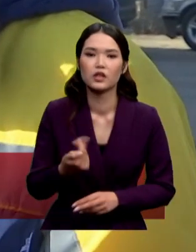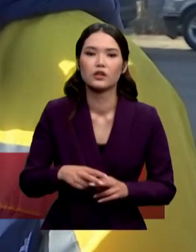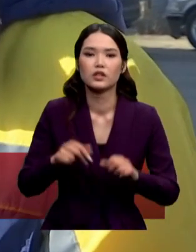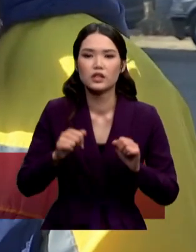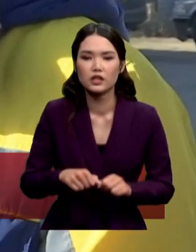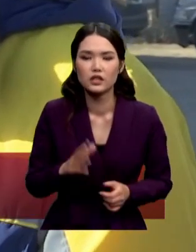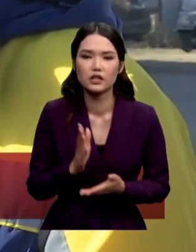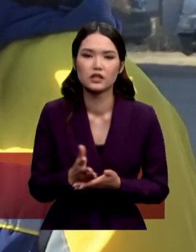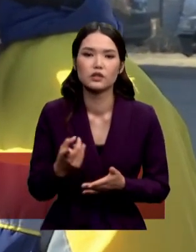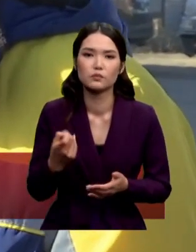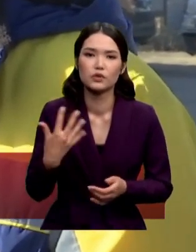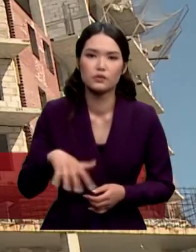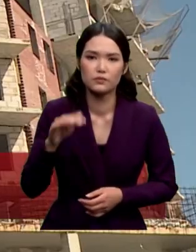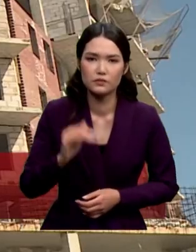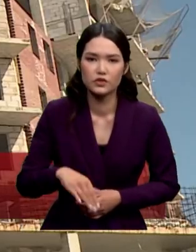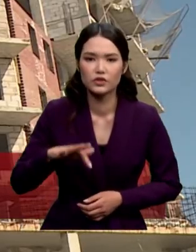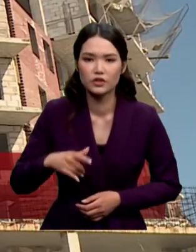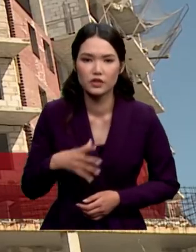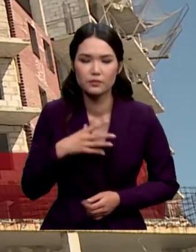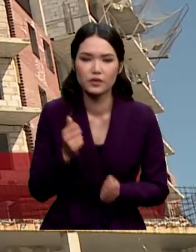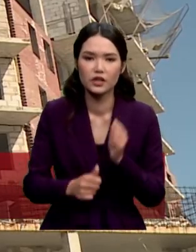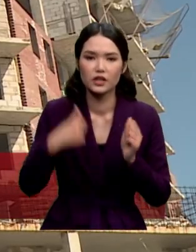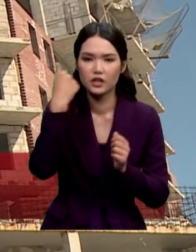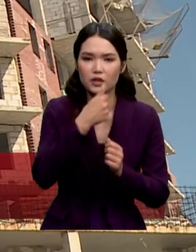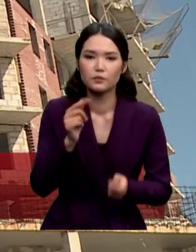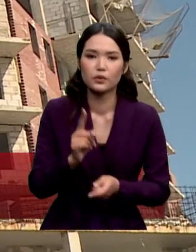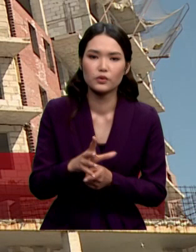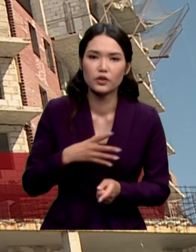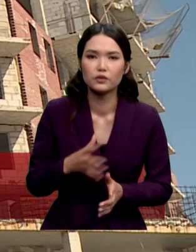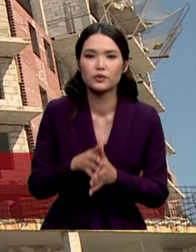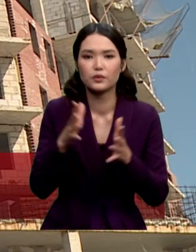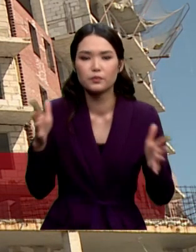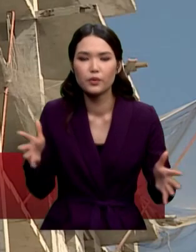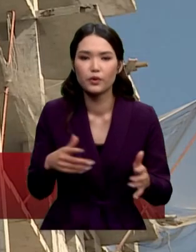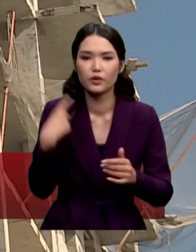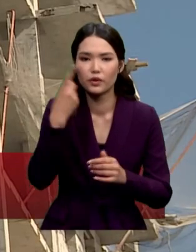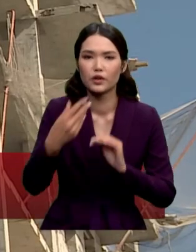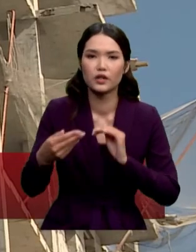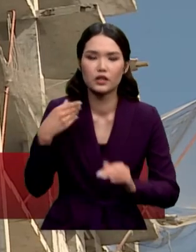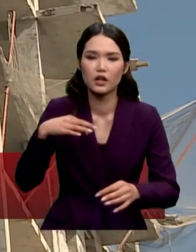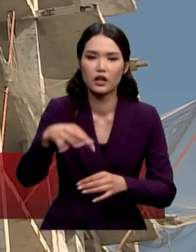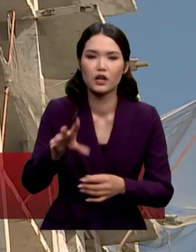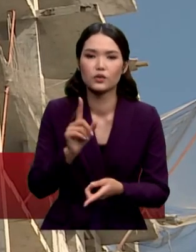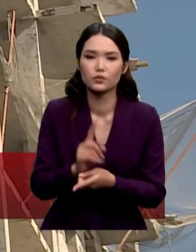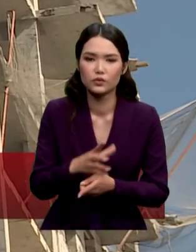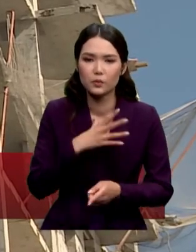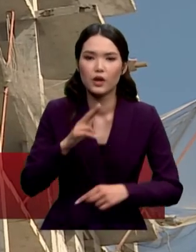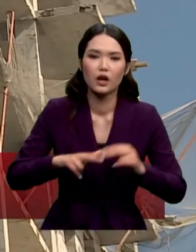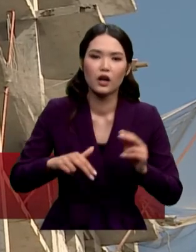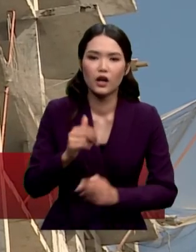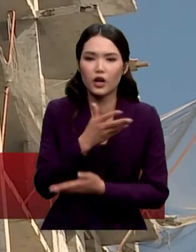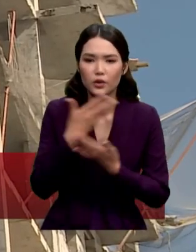ежемесячно по 150 тысяч тенге. Въехать в апартаменты должна была больше года назад. В результате многоэтажка недостроена.